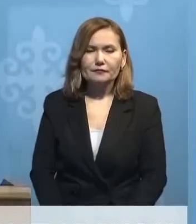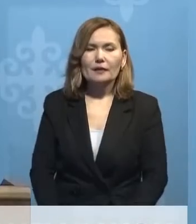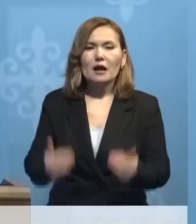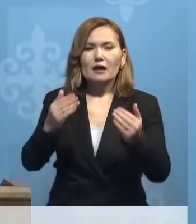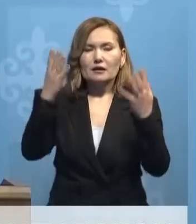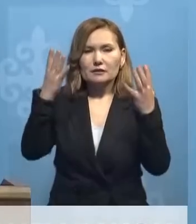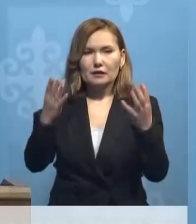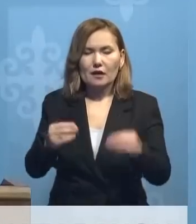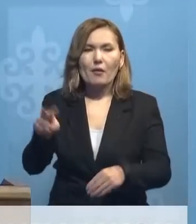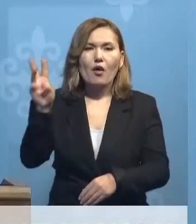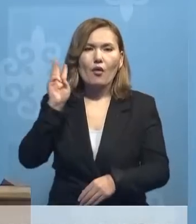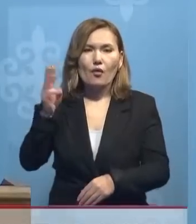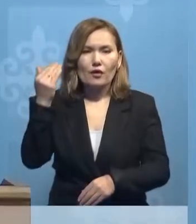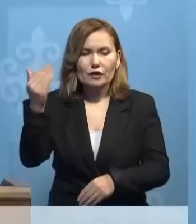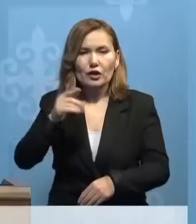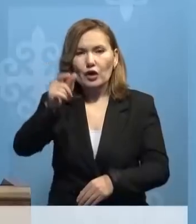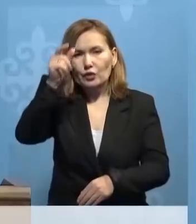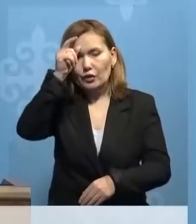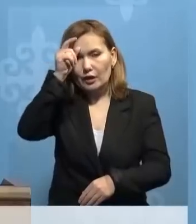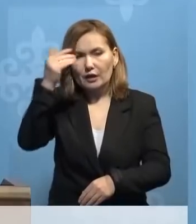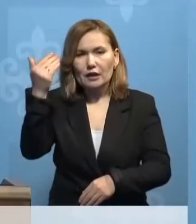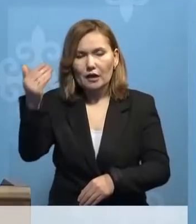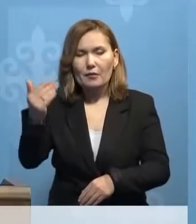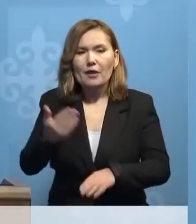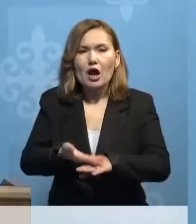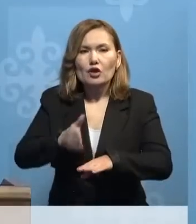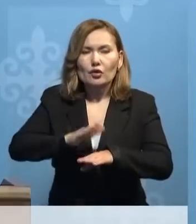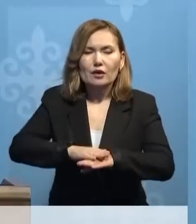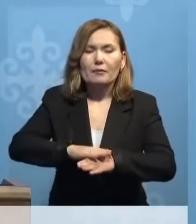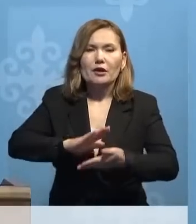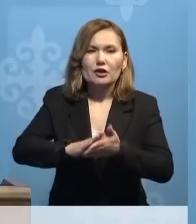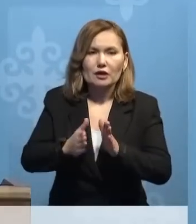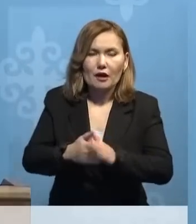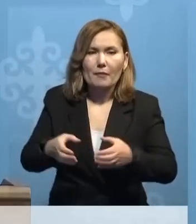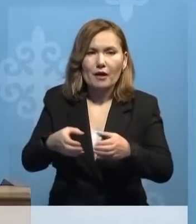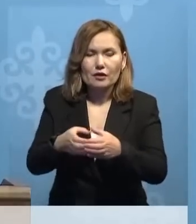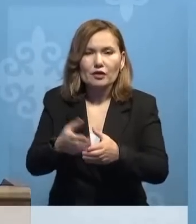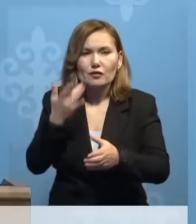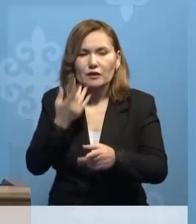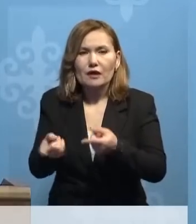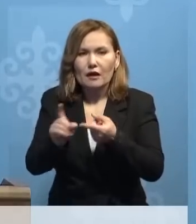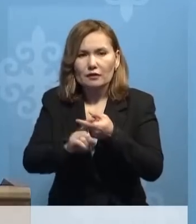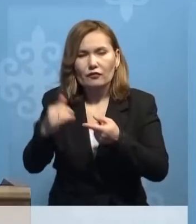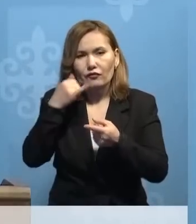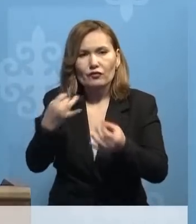Қазіргі таңда консул Түркияның төтенше жағдайлар бойынша басқармасымен тікелей байланыста.